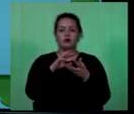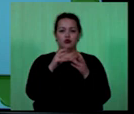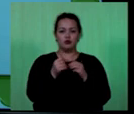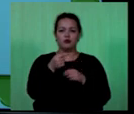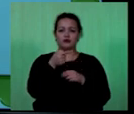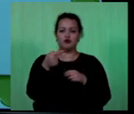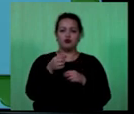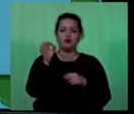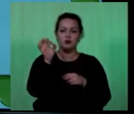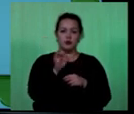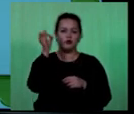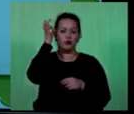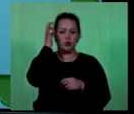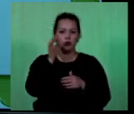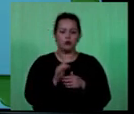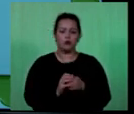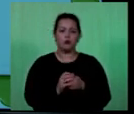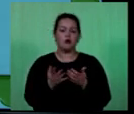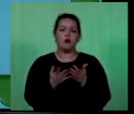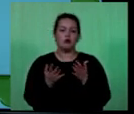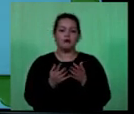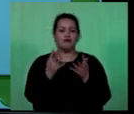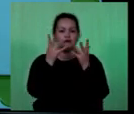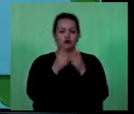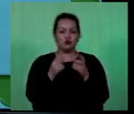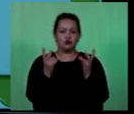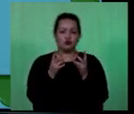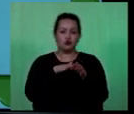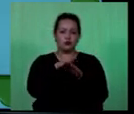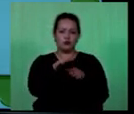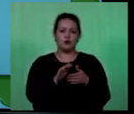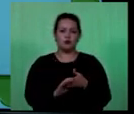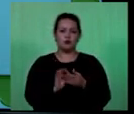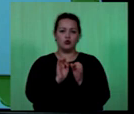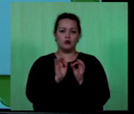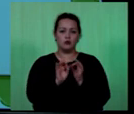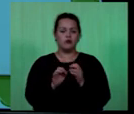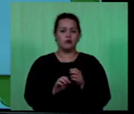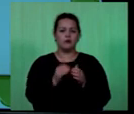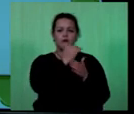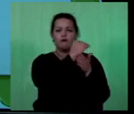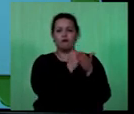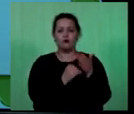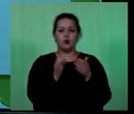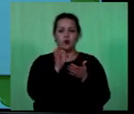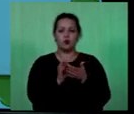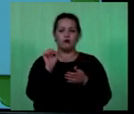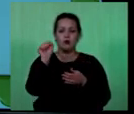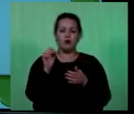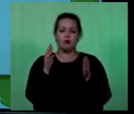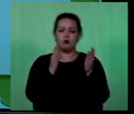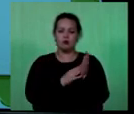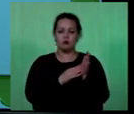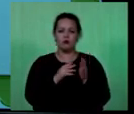сразу вспомните какие вычисления вам нужно выполнить проверяем вариант ответа а 9